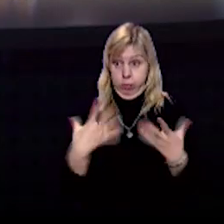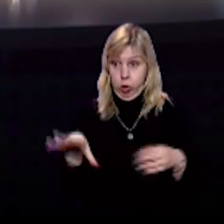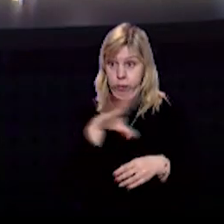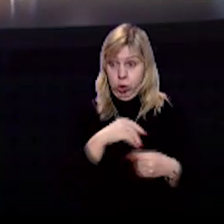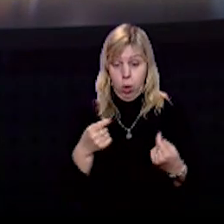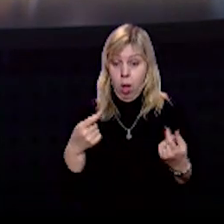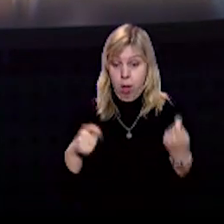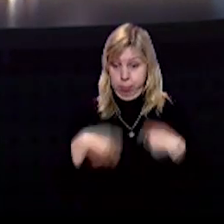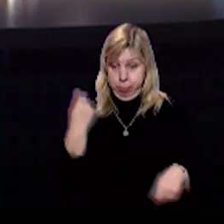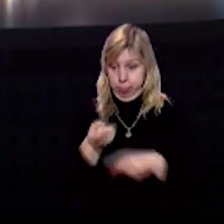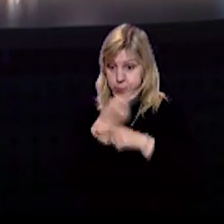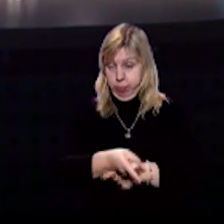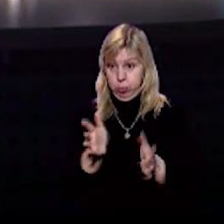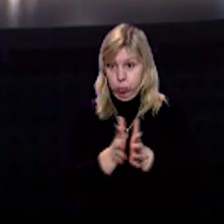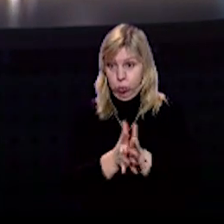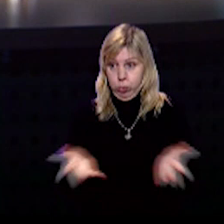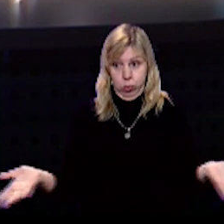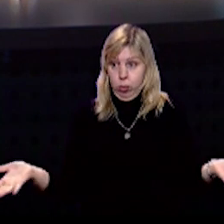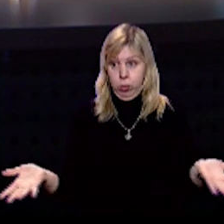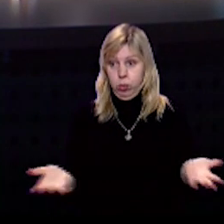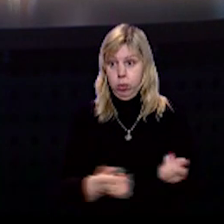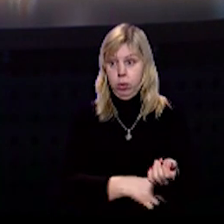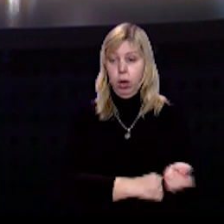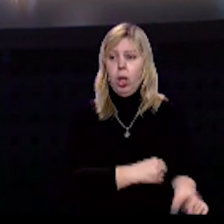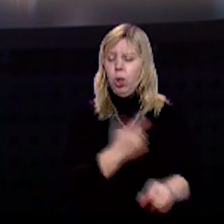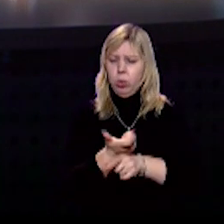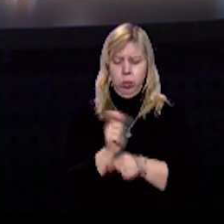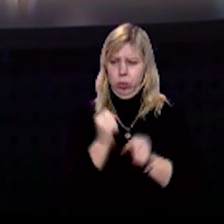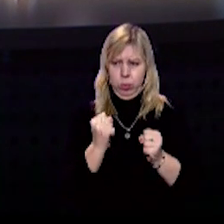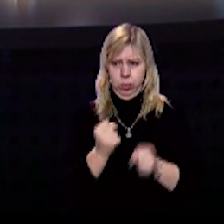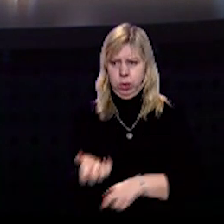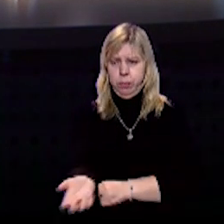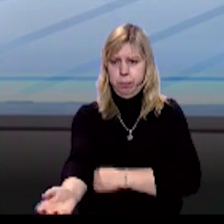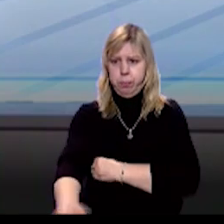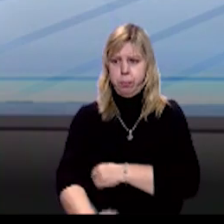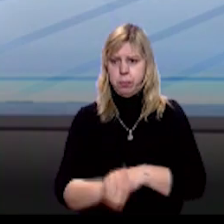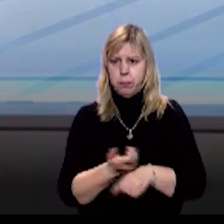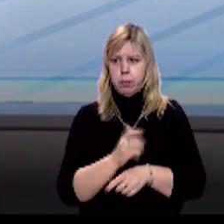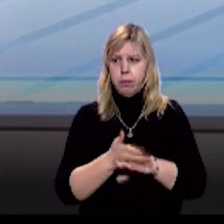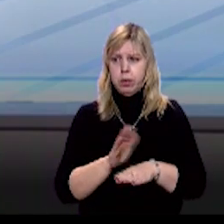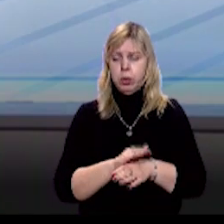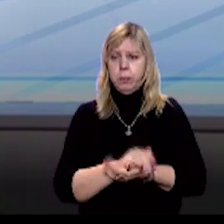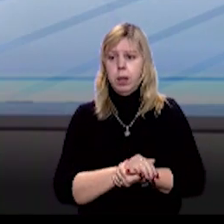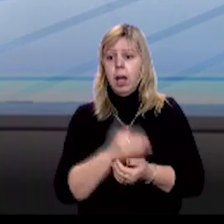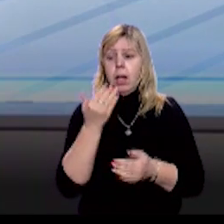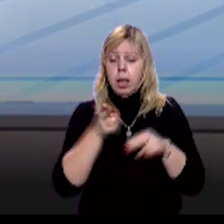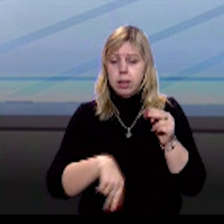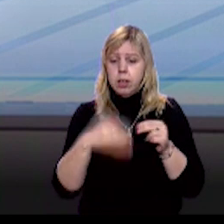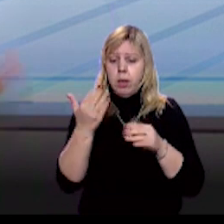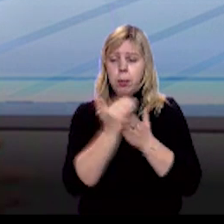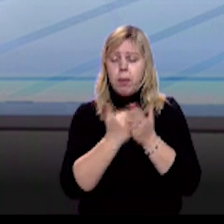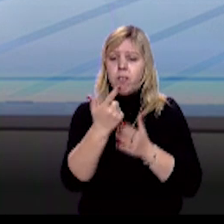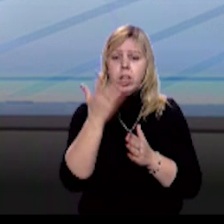прийде в непригодність і треба буде викинути це все. Дуже тяжко. Ну і на завершення нашої програми ваші